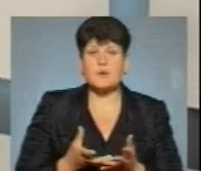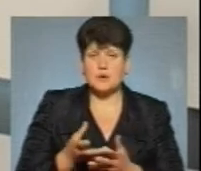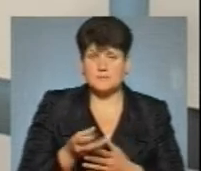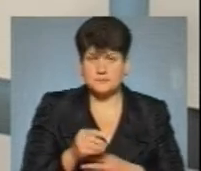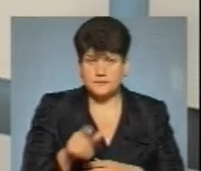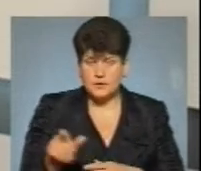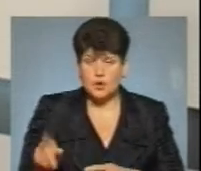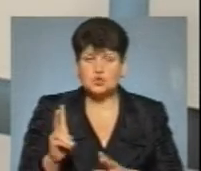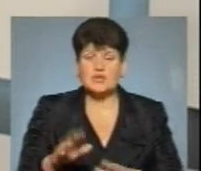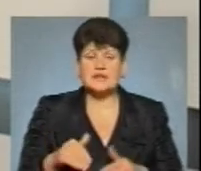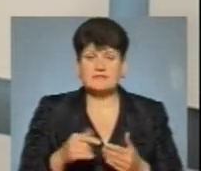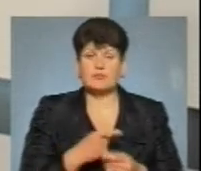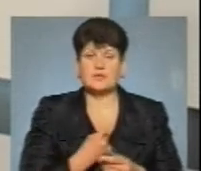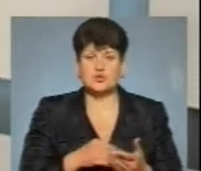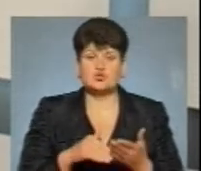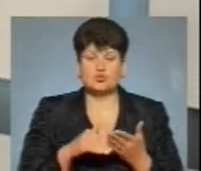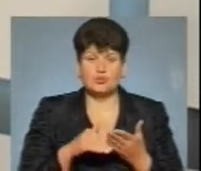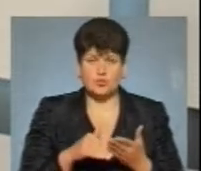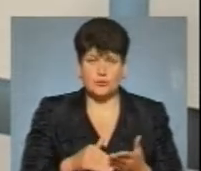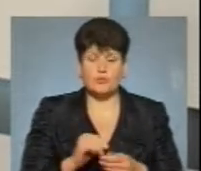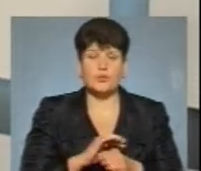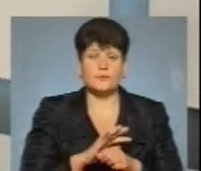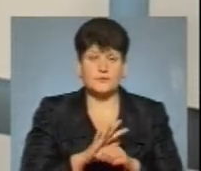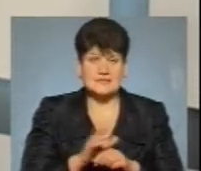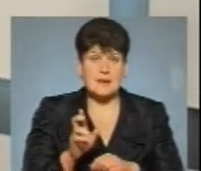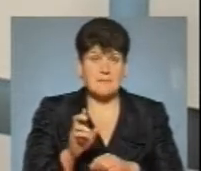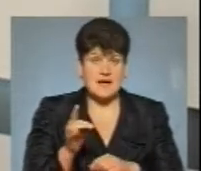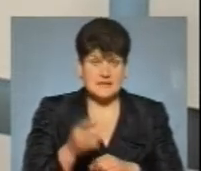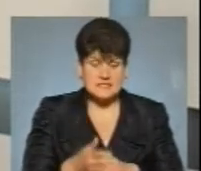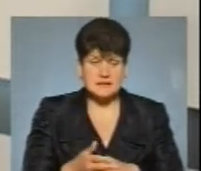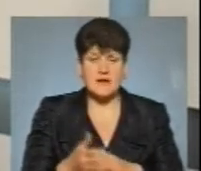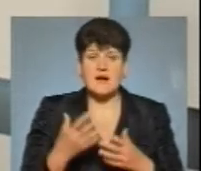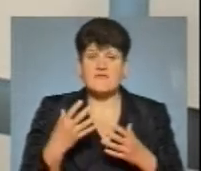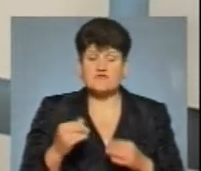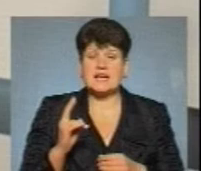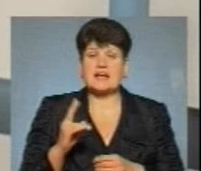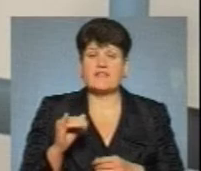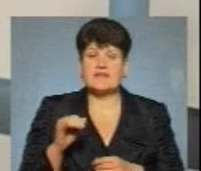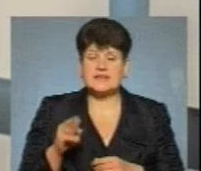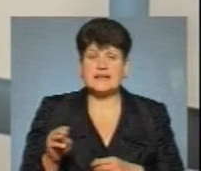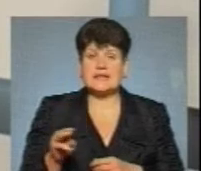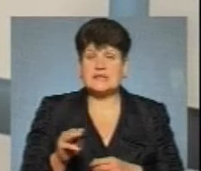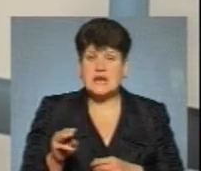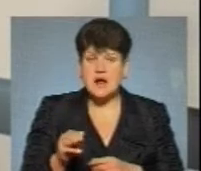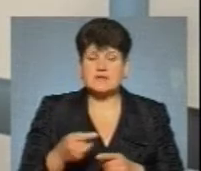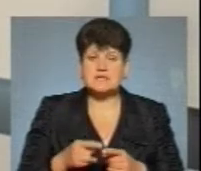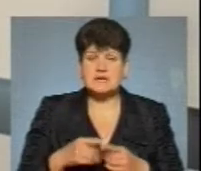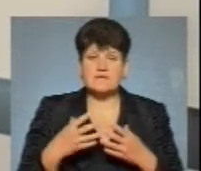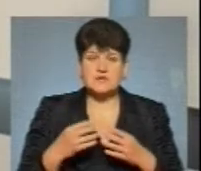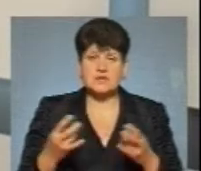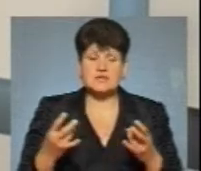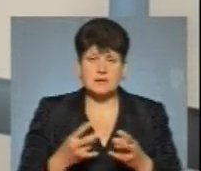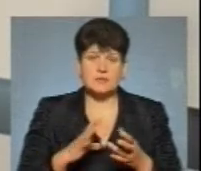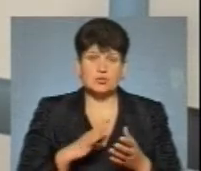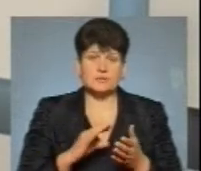і хто надавав медичну допомогу безпосередньо по COVID-19 за березень. От, а вже за квітень і за травень це вже потрібно було